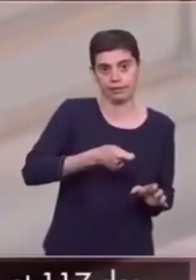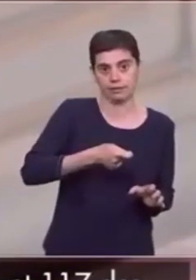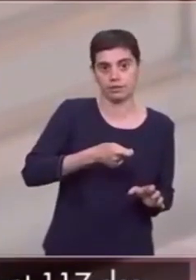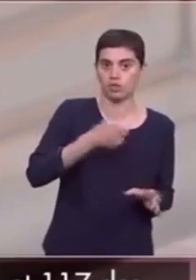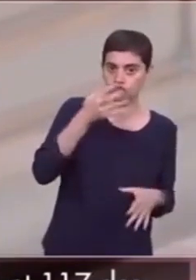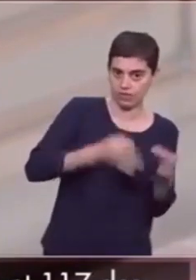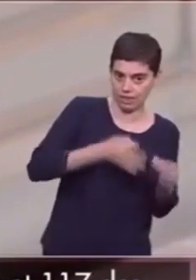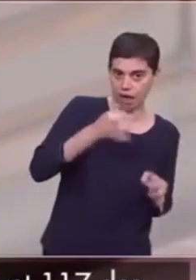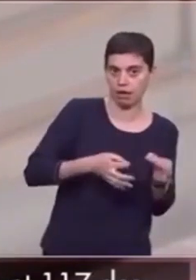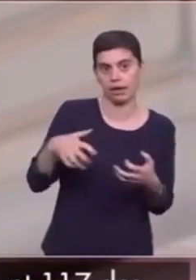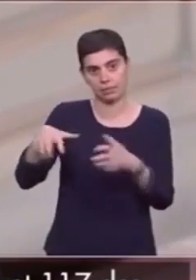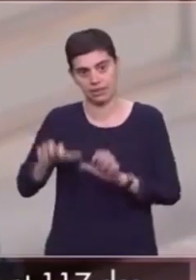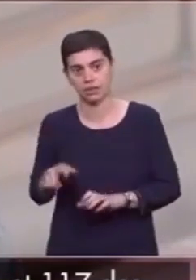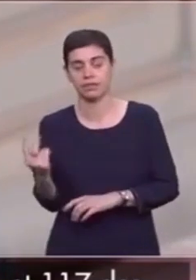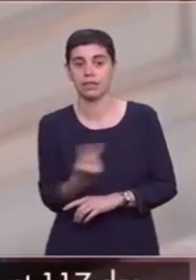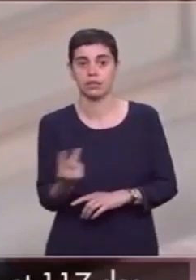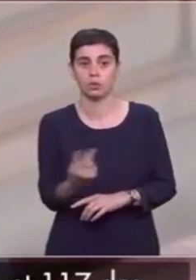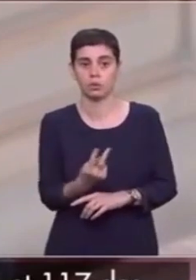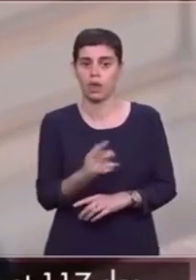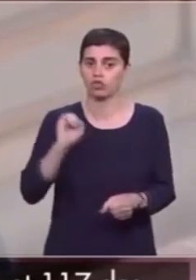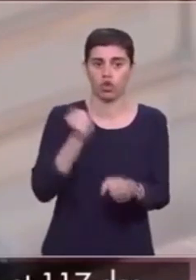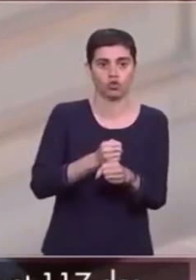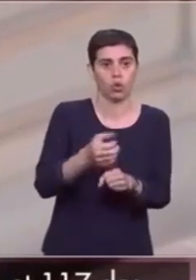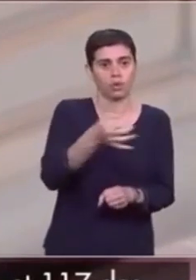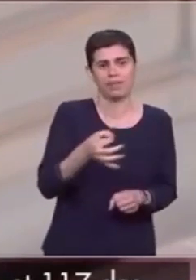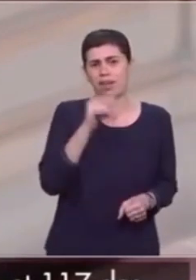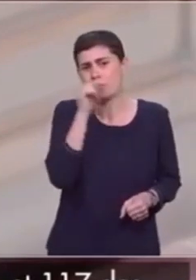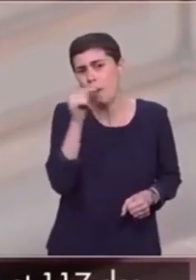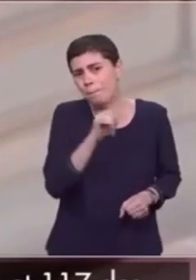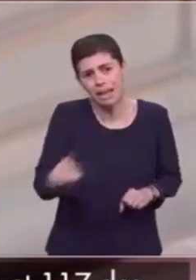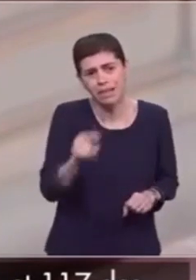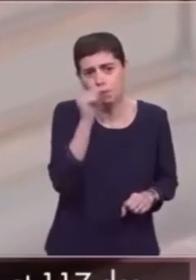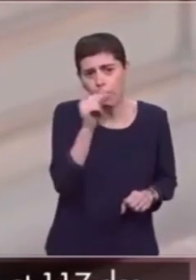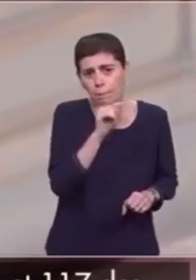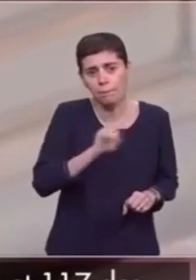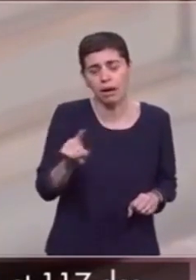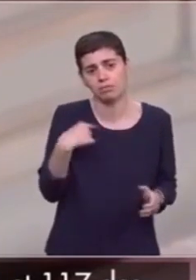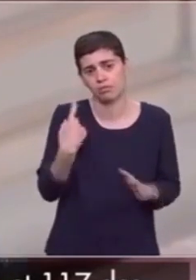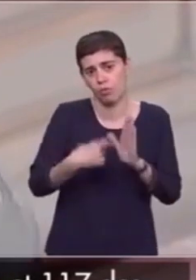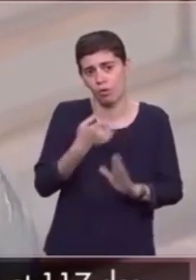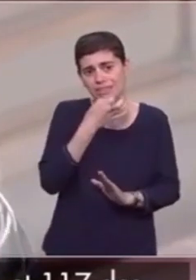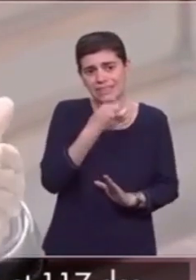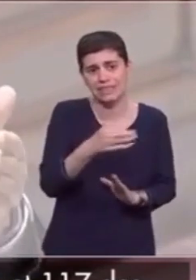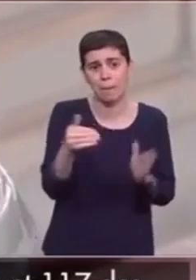judiciaires, administratives et systématiquement à sanctions. Je ne mens pas, monsieur le député. Je vous rappelle qu'il y a eu